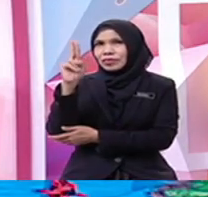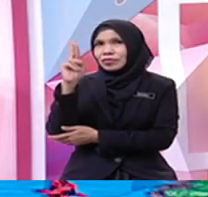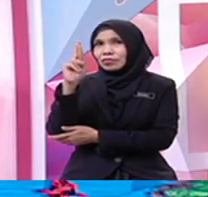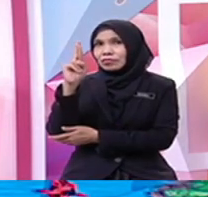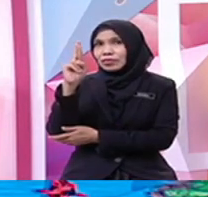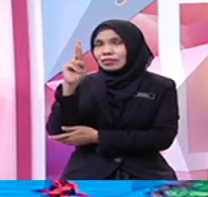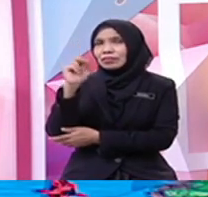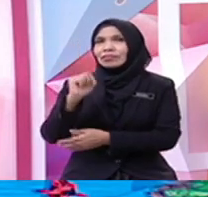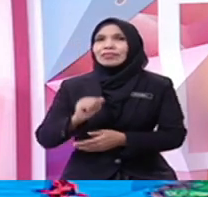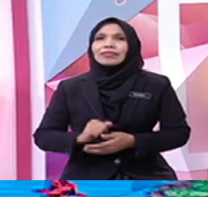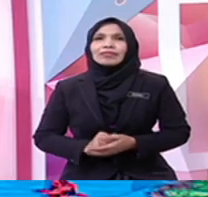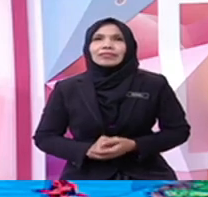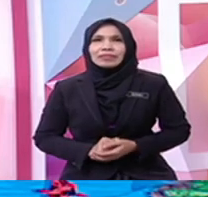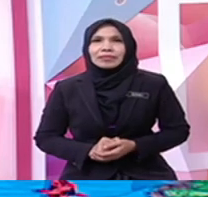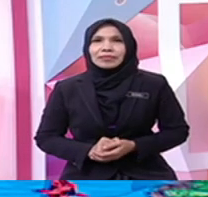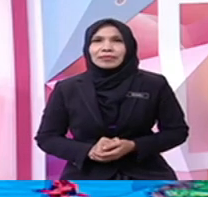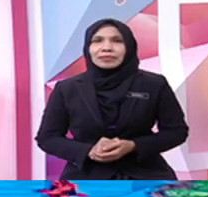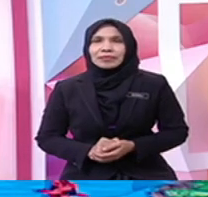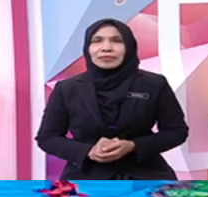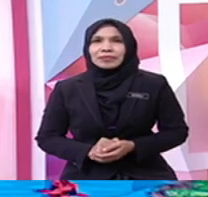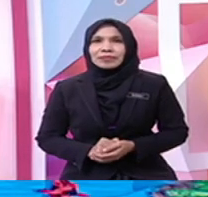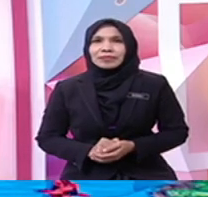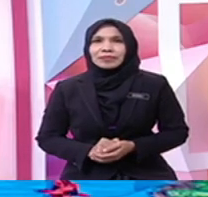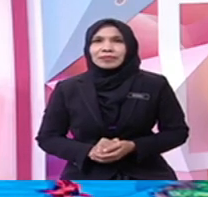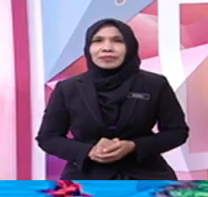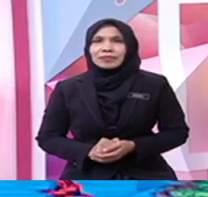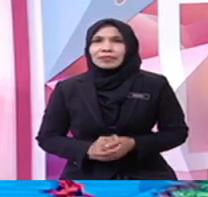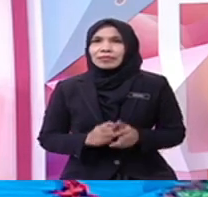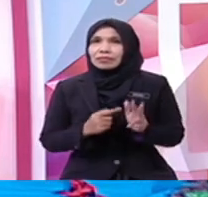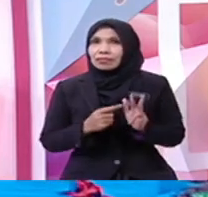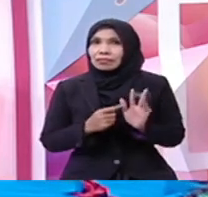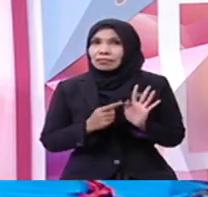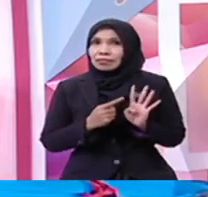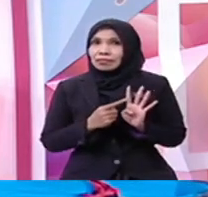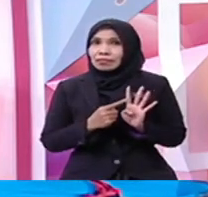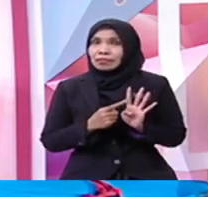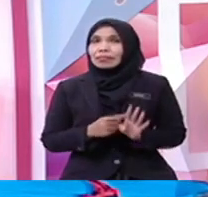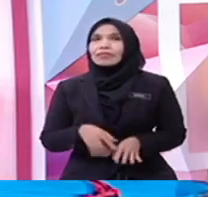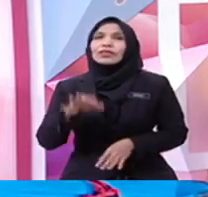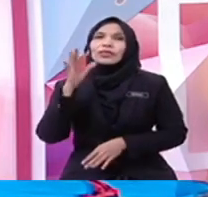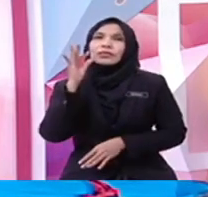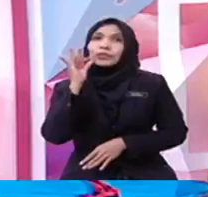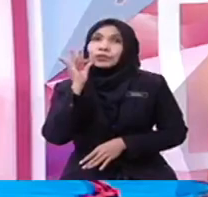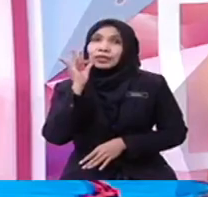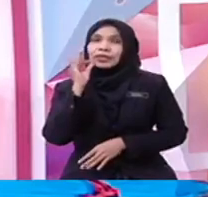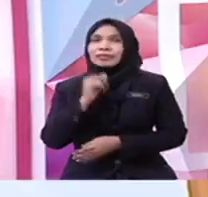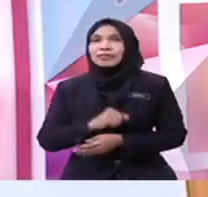are you saw your face seterusnya adalah buah